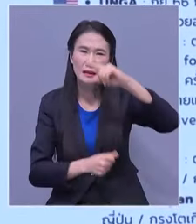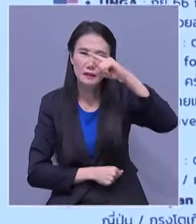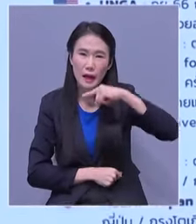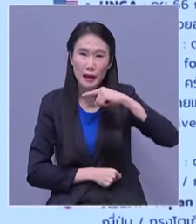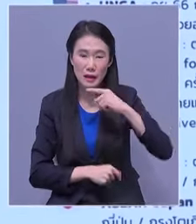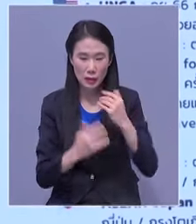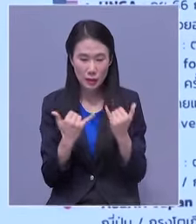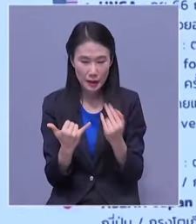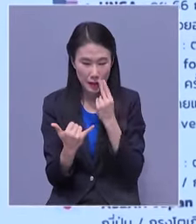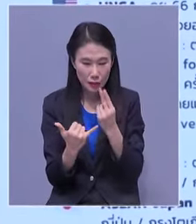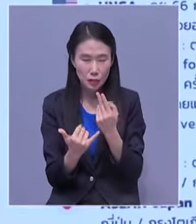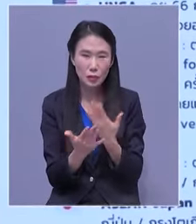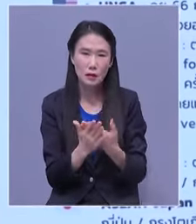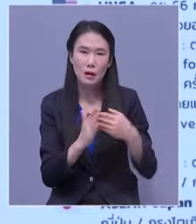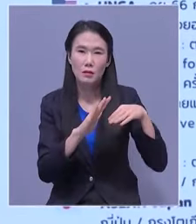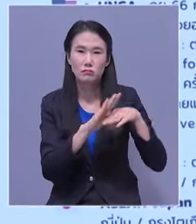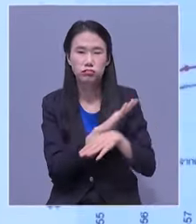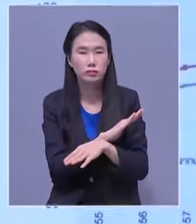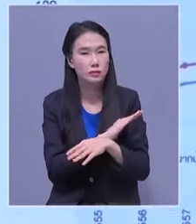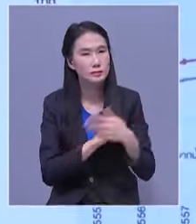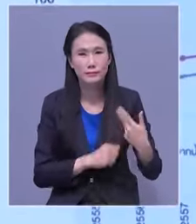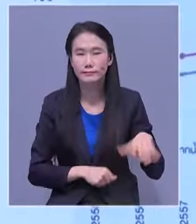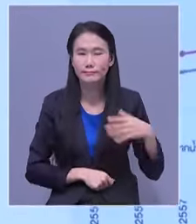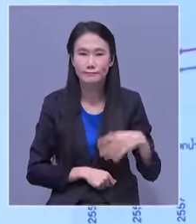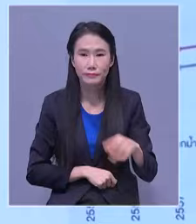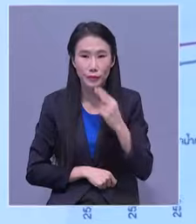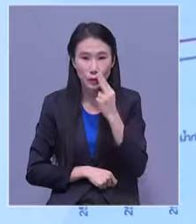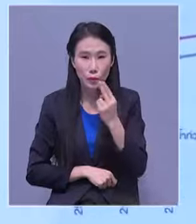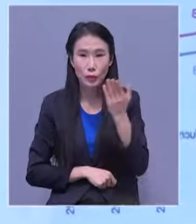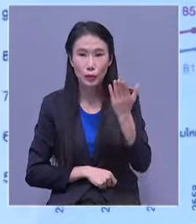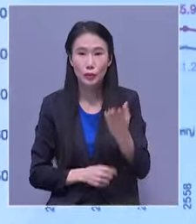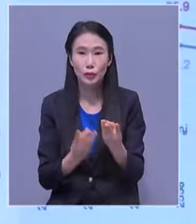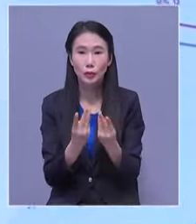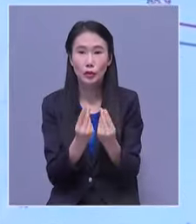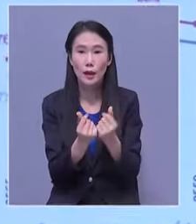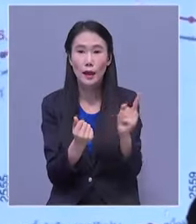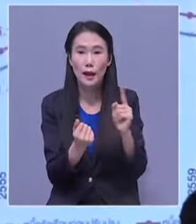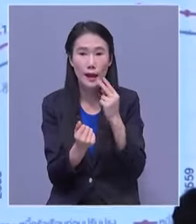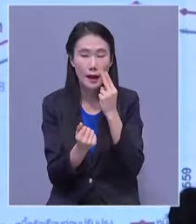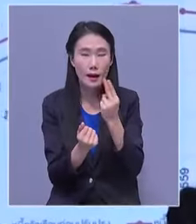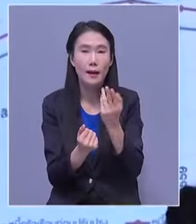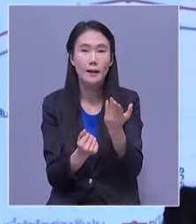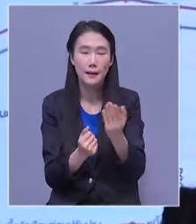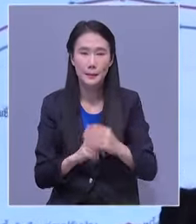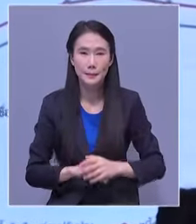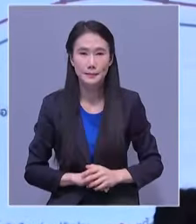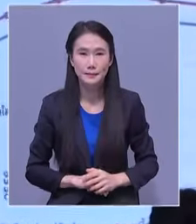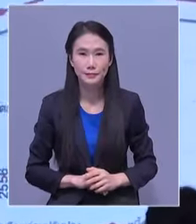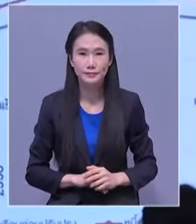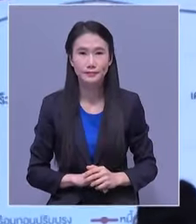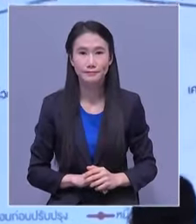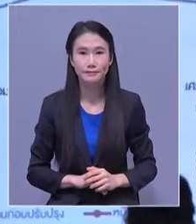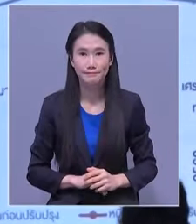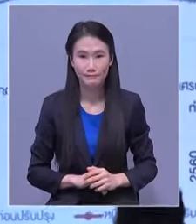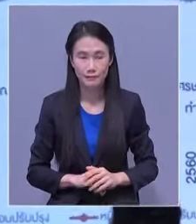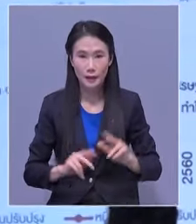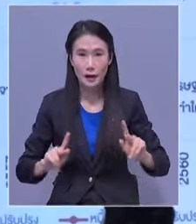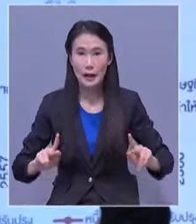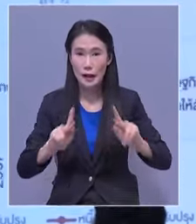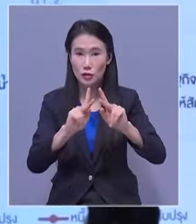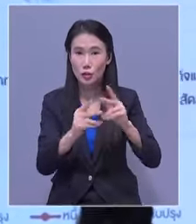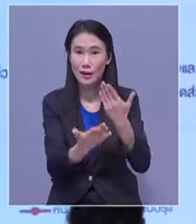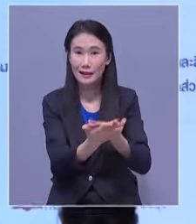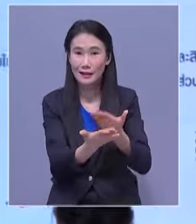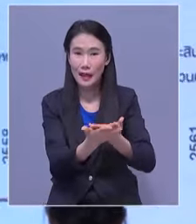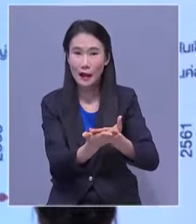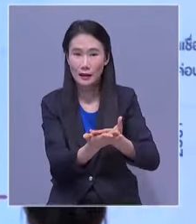มาดีในที่ต่ำ อยทผมเห็นเอาเฉพาะตัเลขของสัษรรนั่ครั้ง ทบ